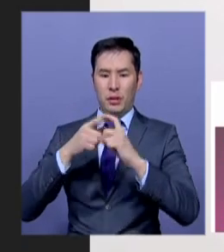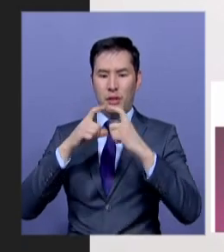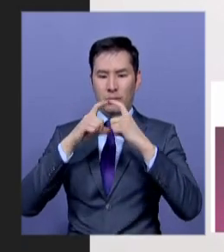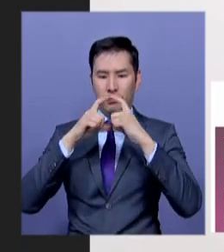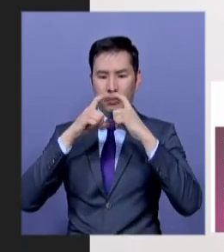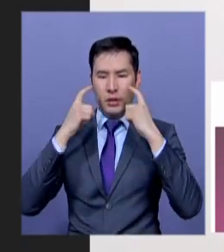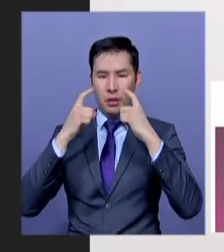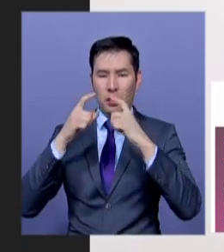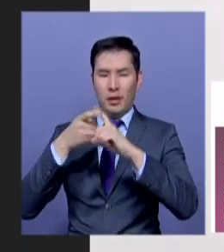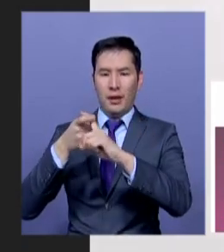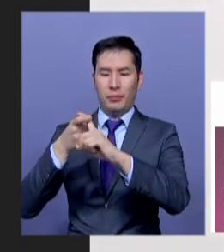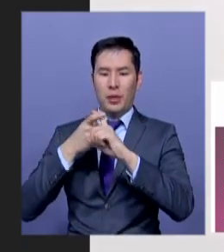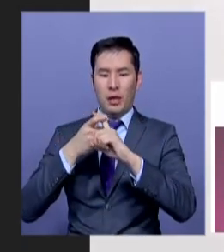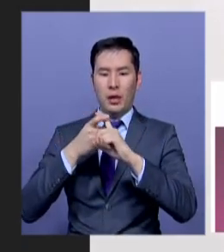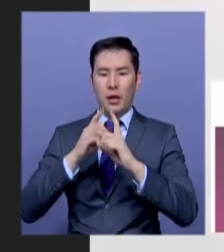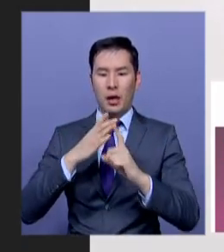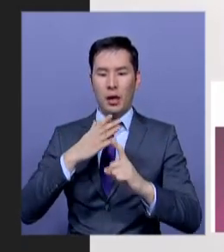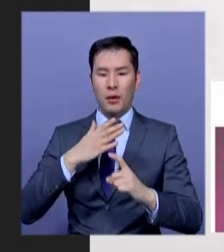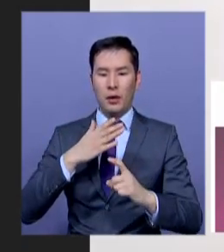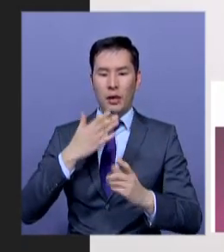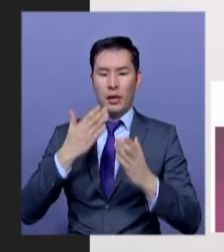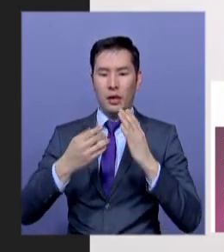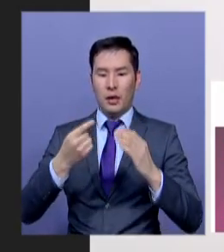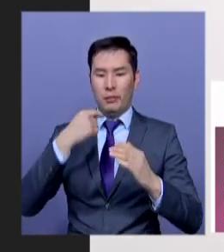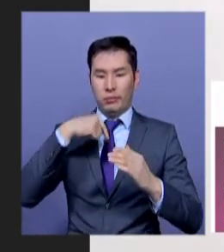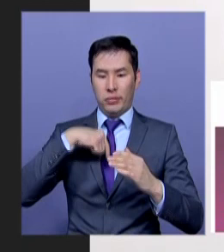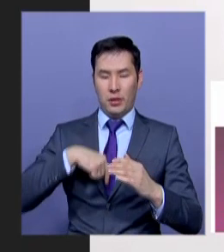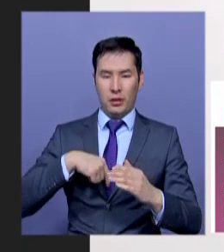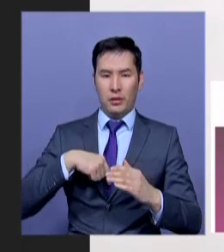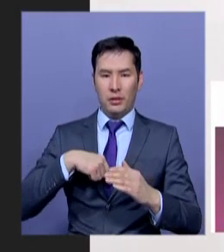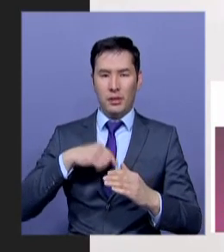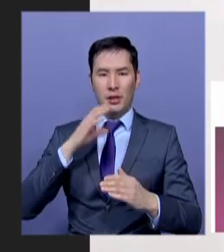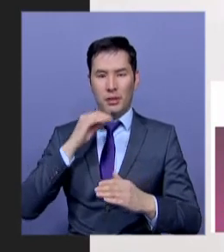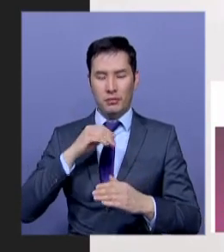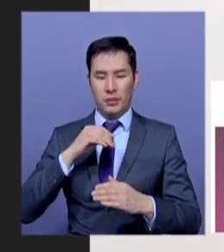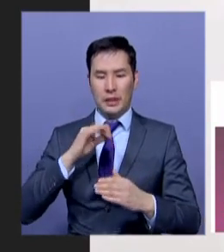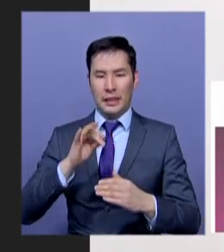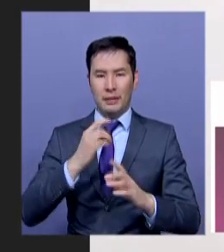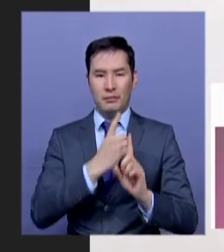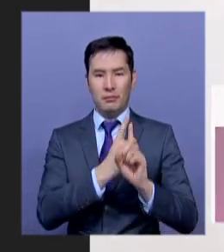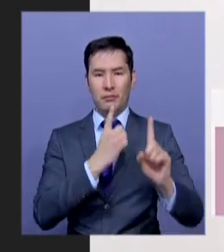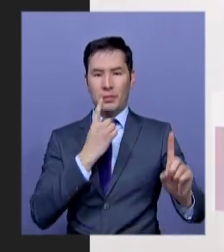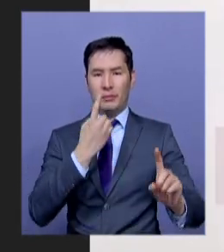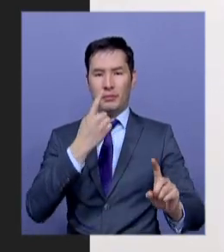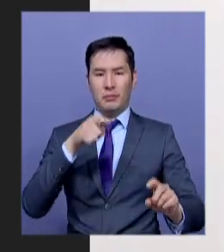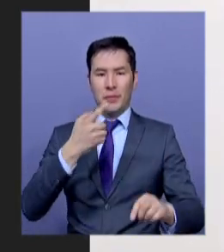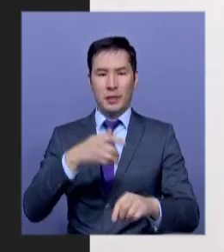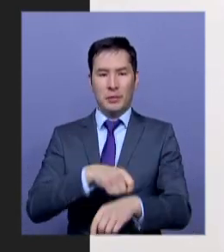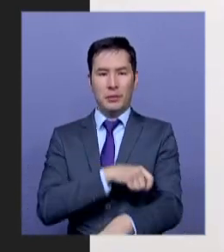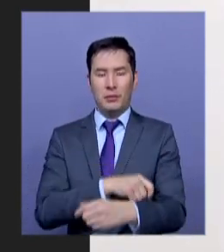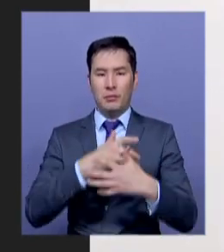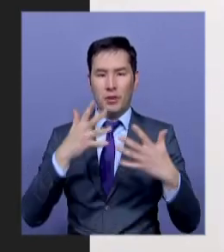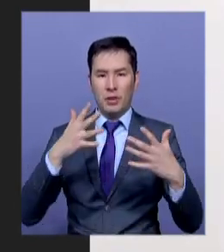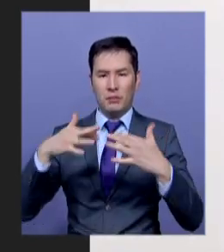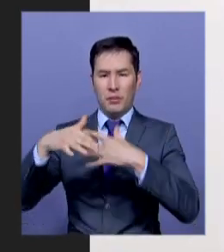қалады. Сізге ағзаңызға аз мөлшерде түссе, оның ағзы тез жеңіп шығады. Және де арақашықтықты сақтау, қоғамдық орындарда көп